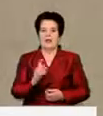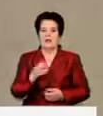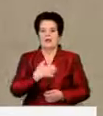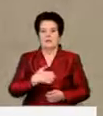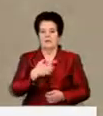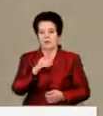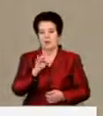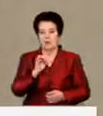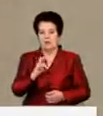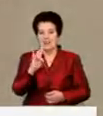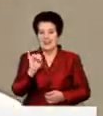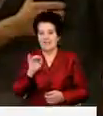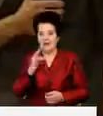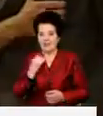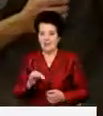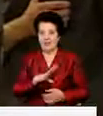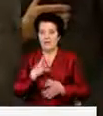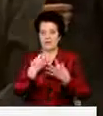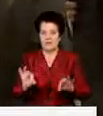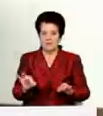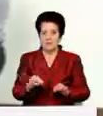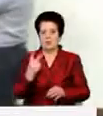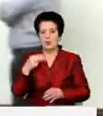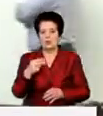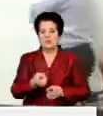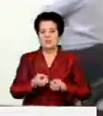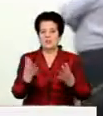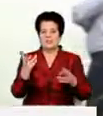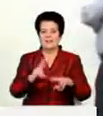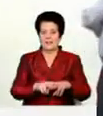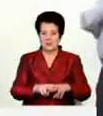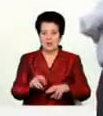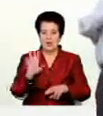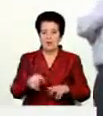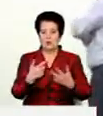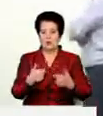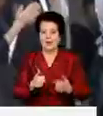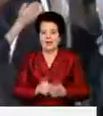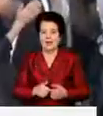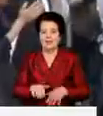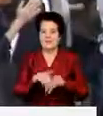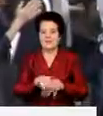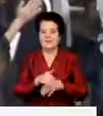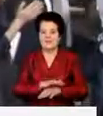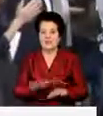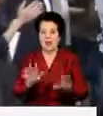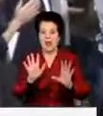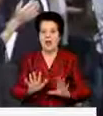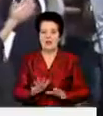Opozantul rus Alexei Navalny a fost eliberat după ce a stat 20 de zile în închisoare pentru organizarea de manifestații